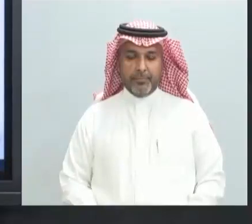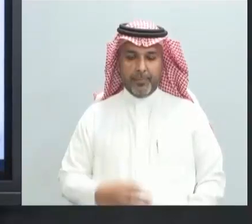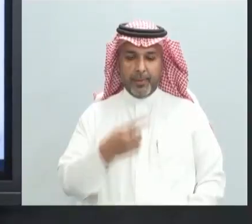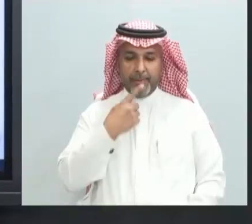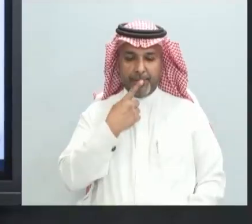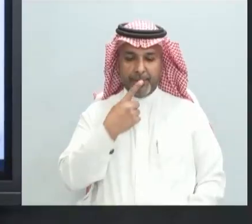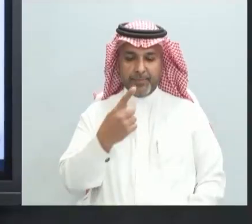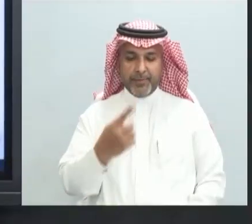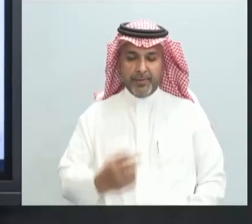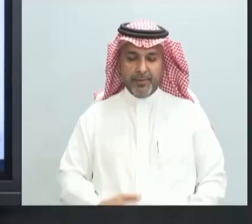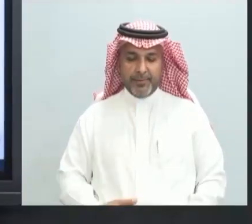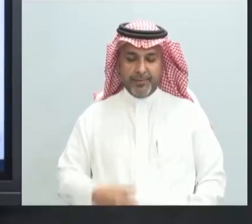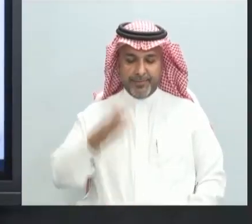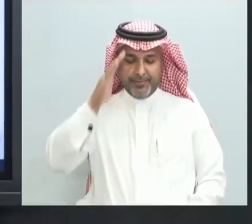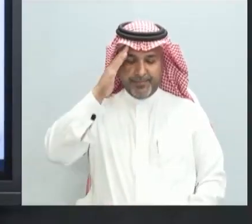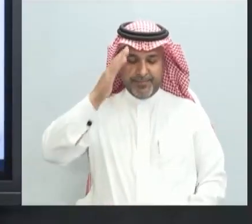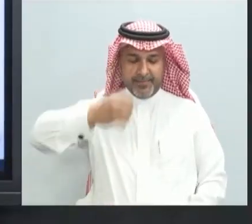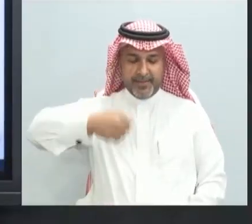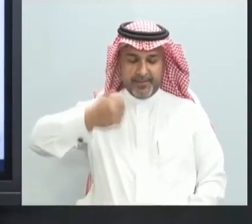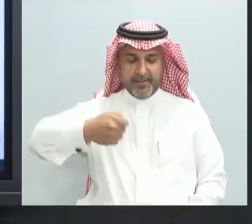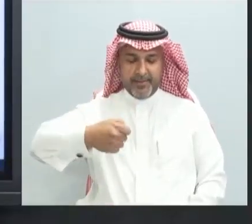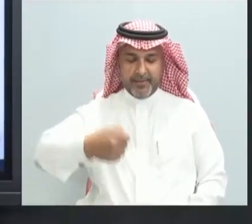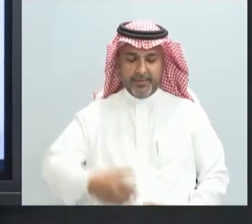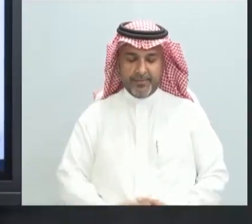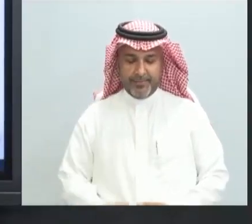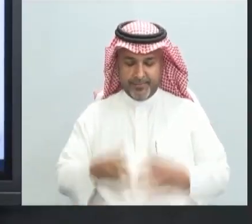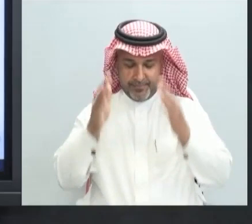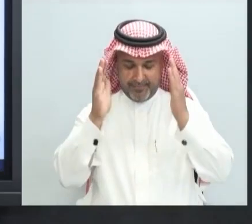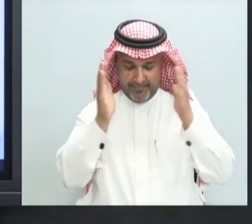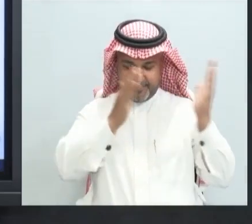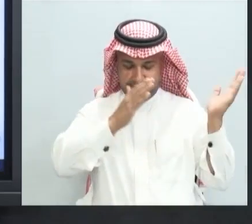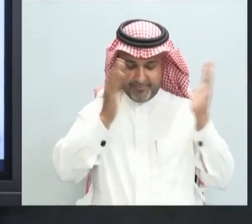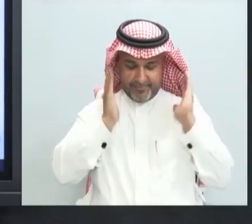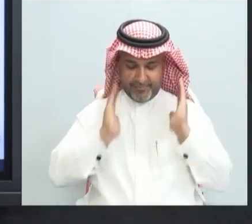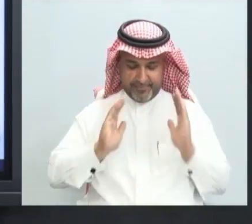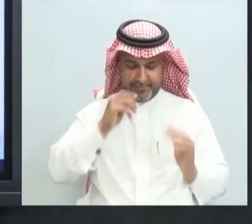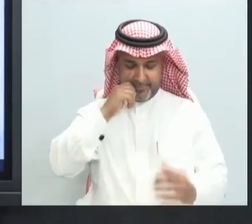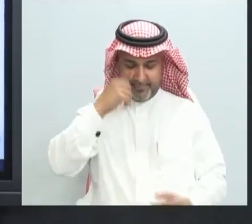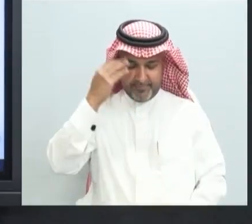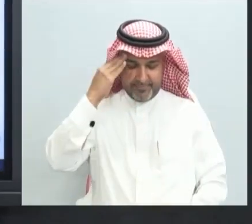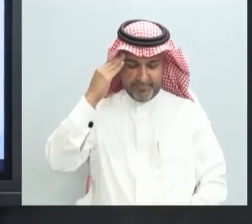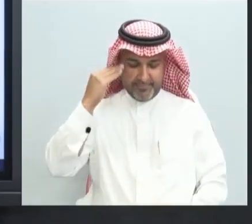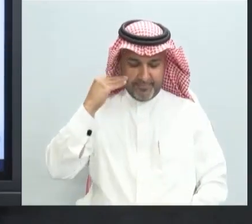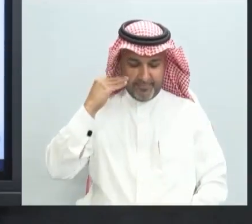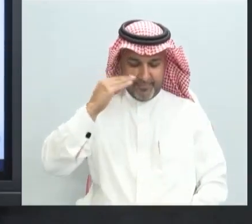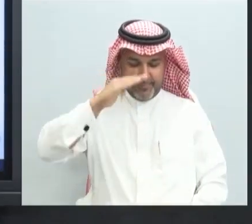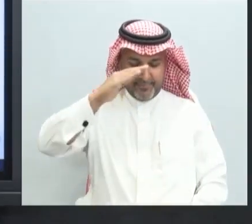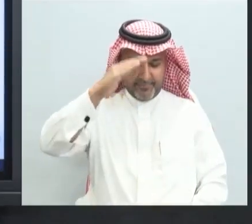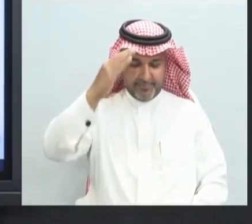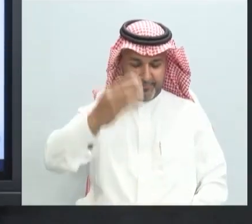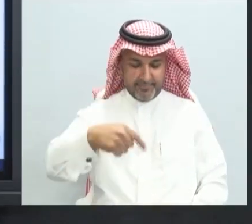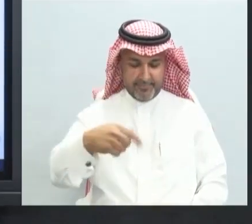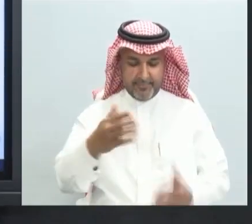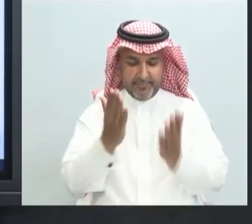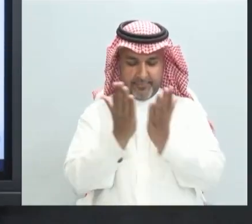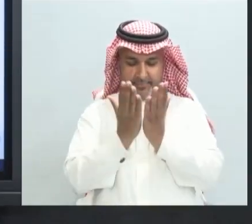بسم الله الرحمن الرحيم السلام عليكم ورحمه الله وبركاته اهلا وسهلا بكم اعزائي الطلاب والطالبات في درس جديد من